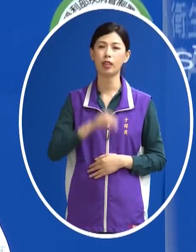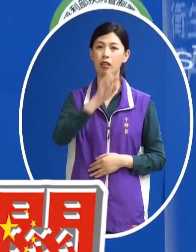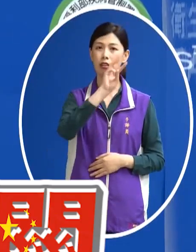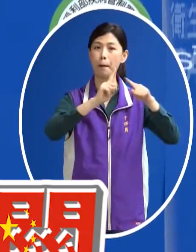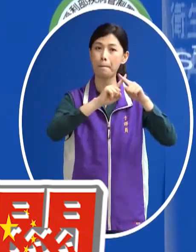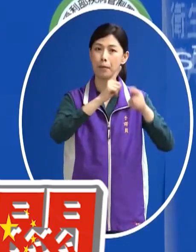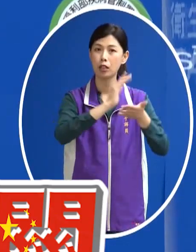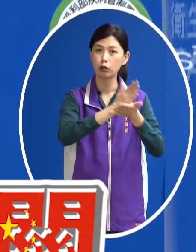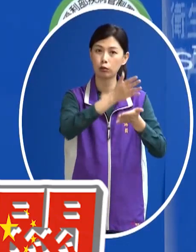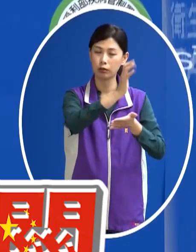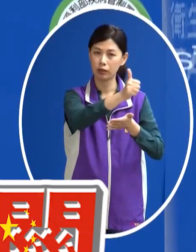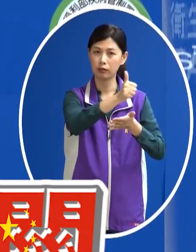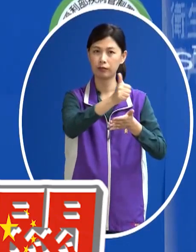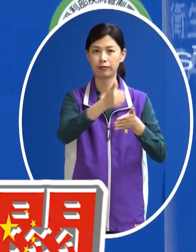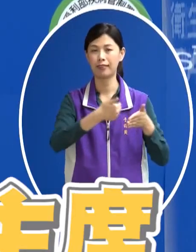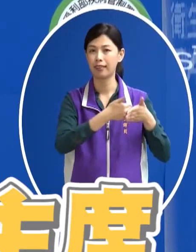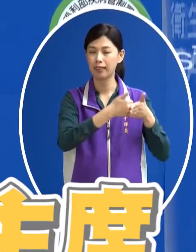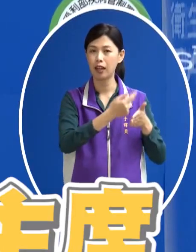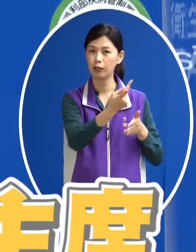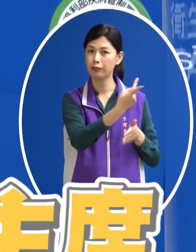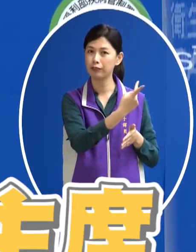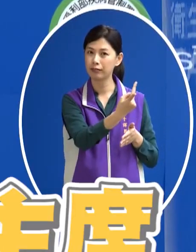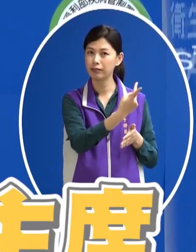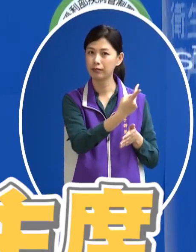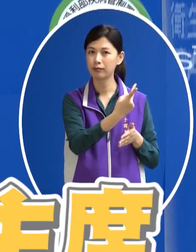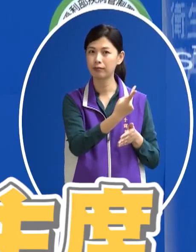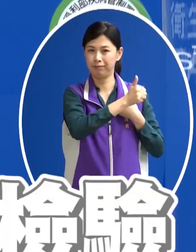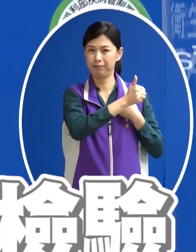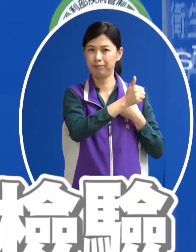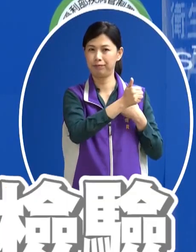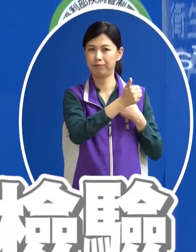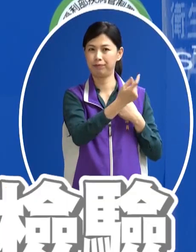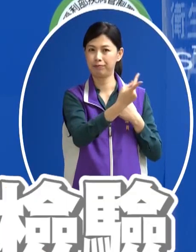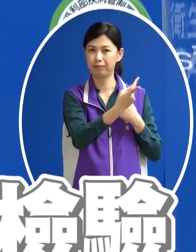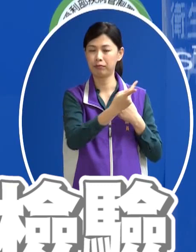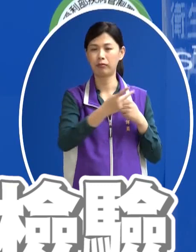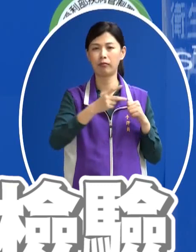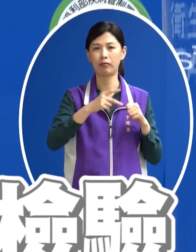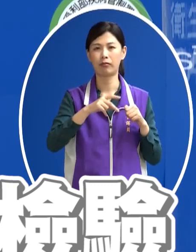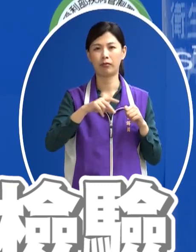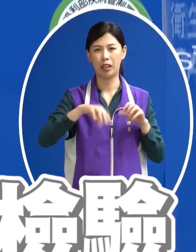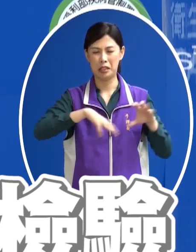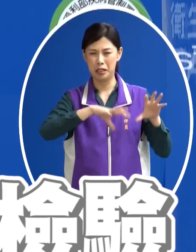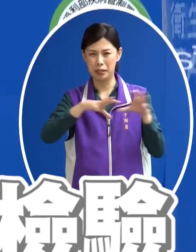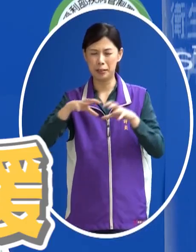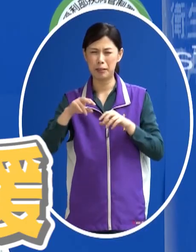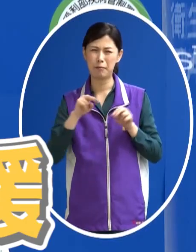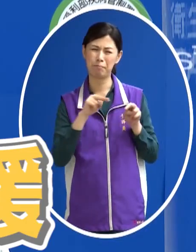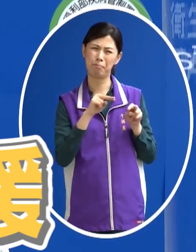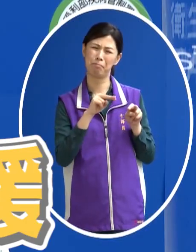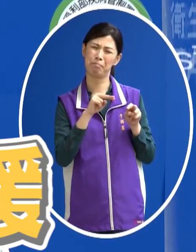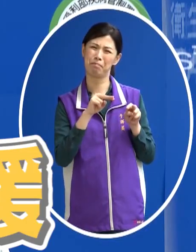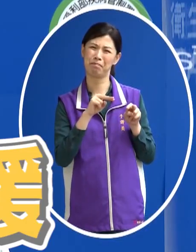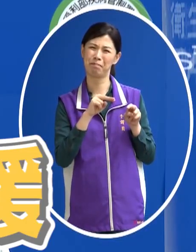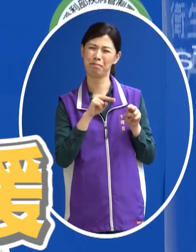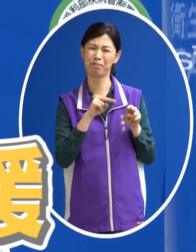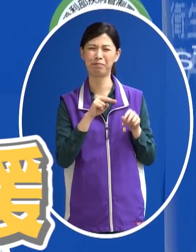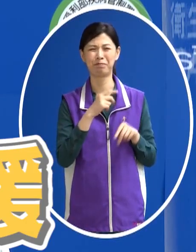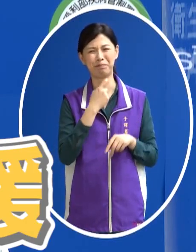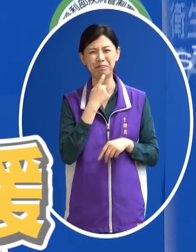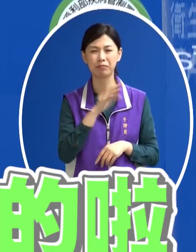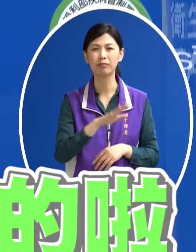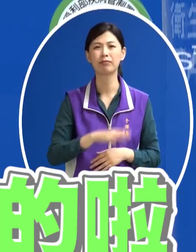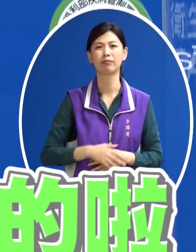WHO 跟中国相关，我想就是习主席在世界上备受检验，那所以相互取